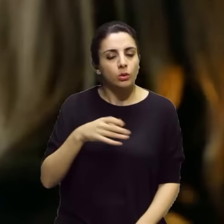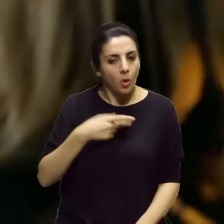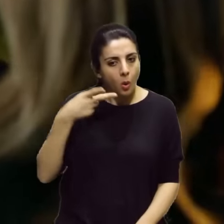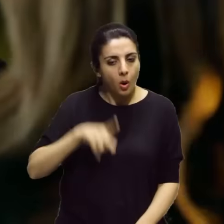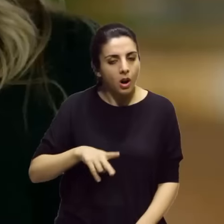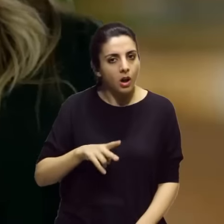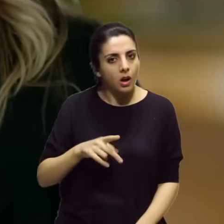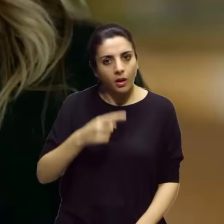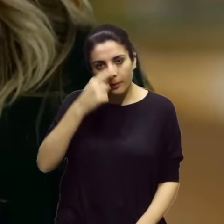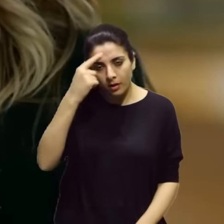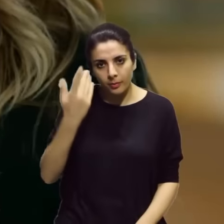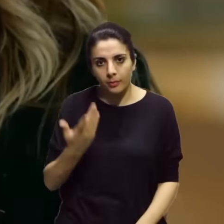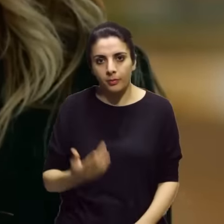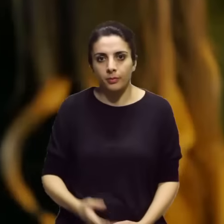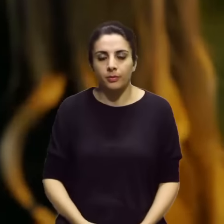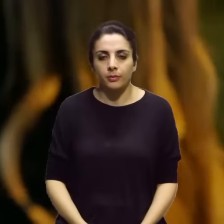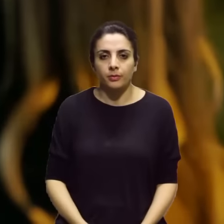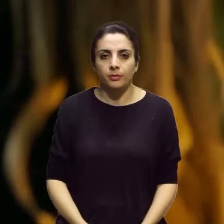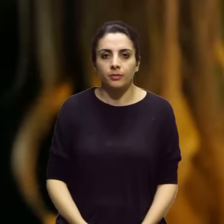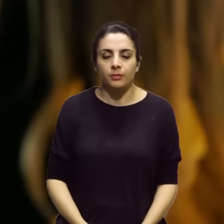kalsın. Zeyno kaygılı.